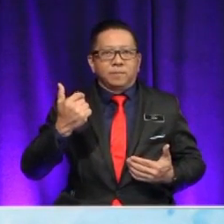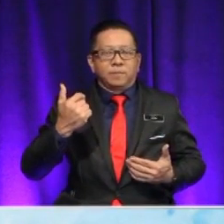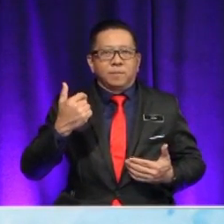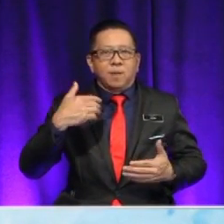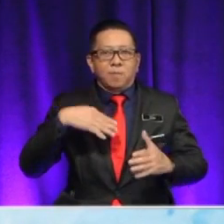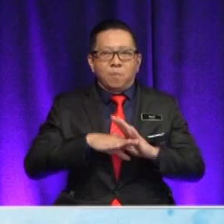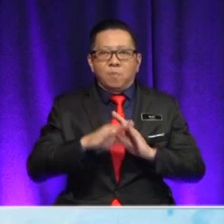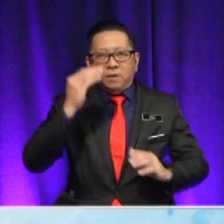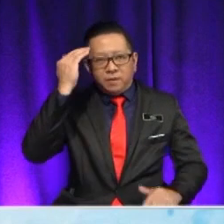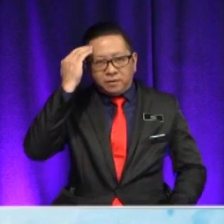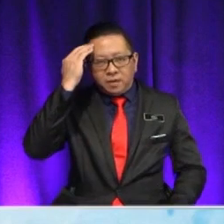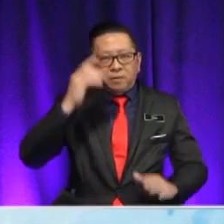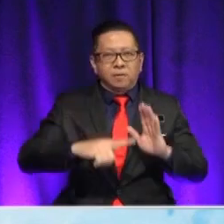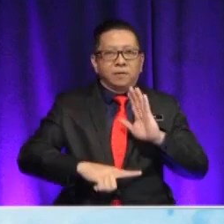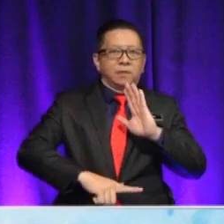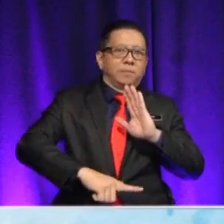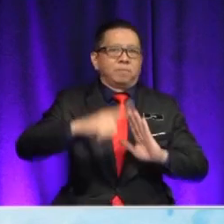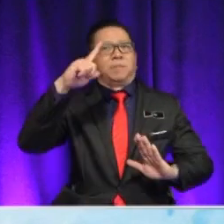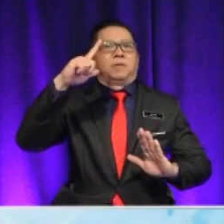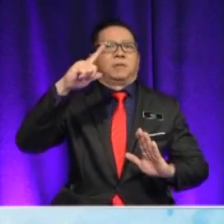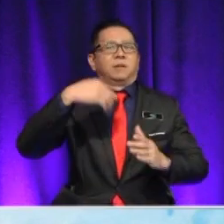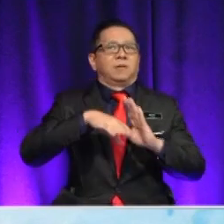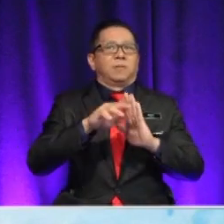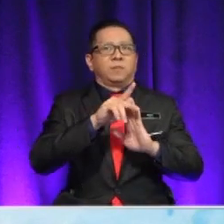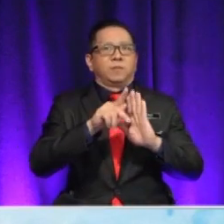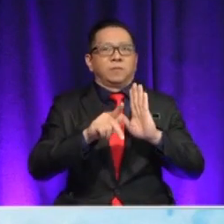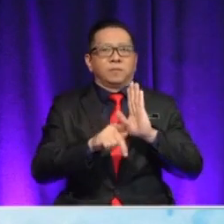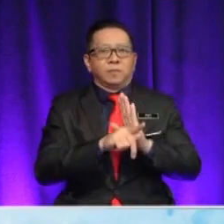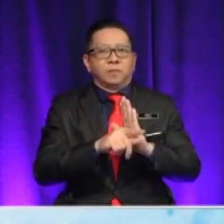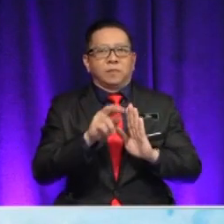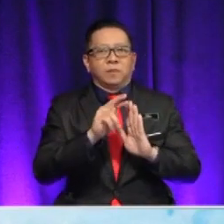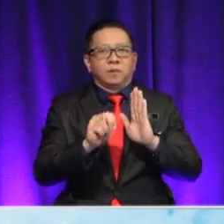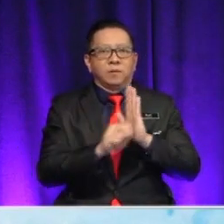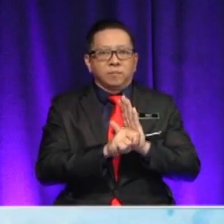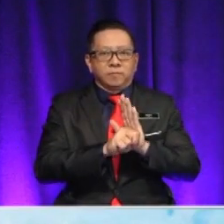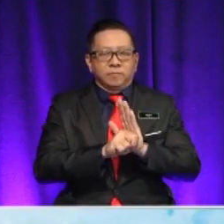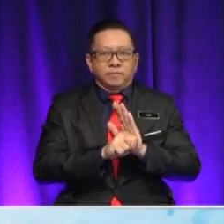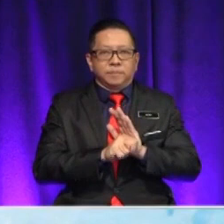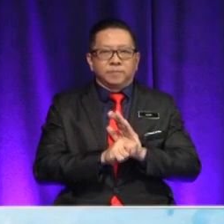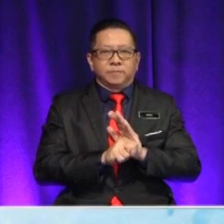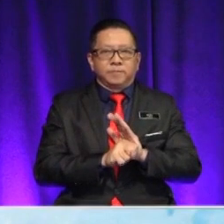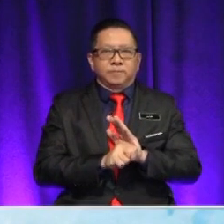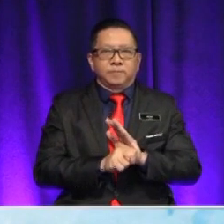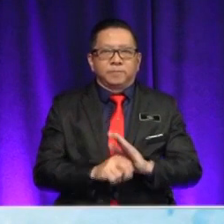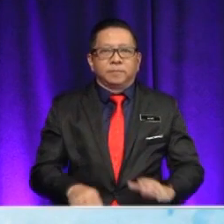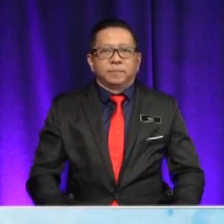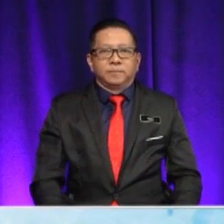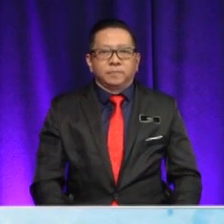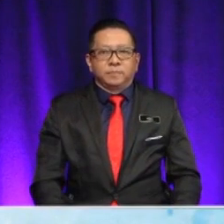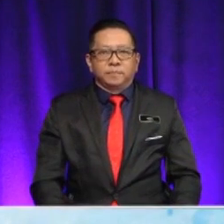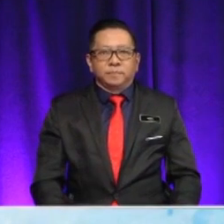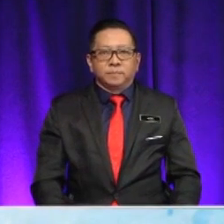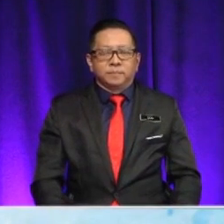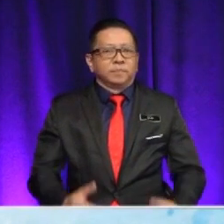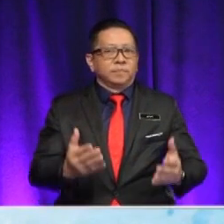negara. Jasa mereka membolehkan kita semua rakyat Malaysia yang berbilang kaum hidup aman dan harmoni. Okey,